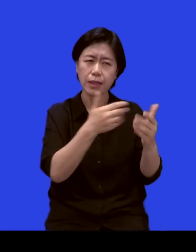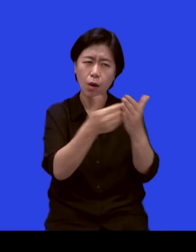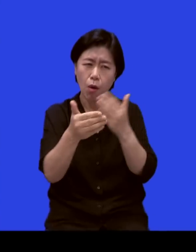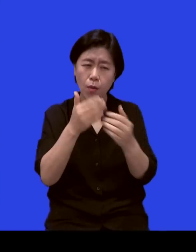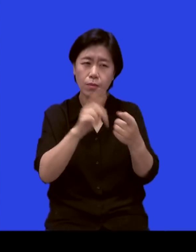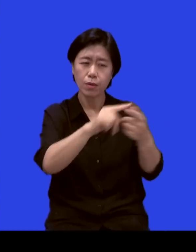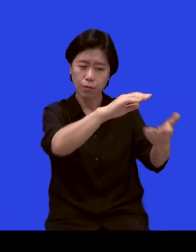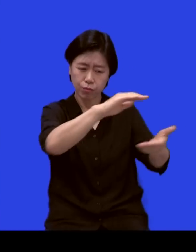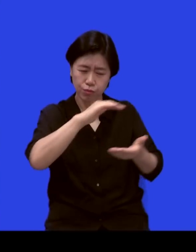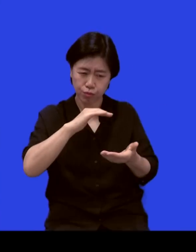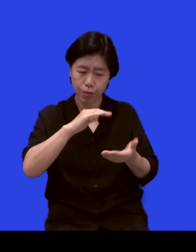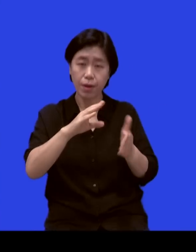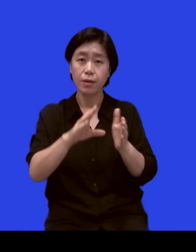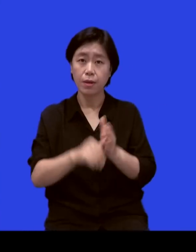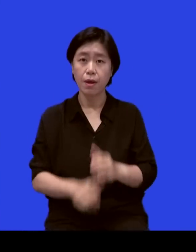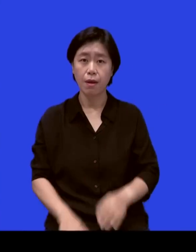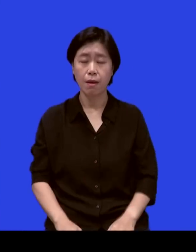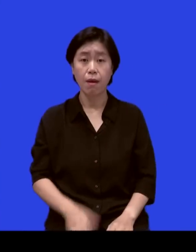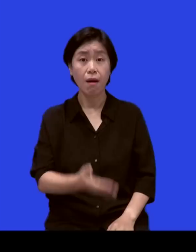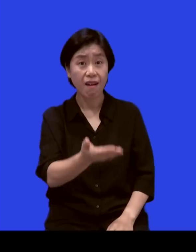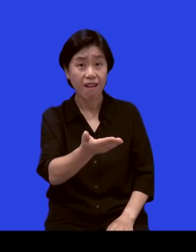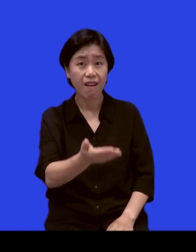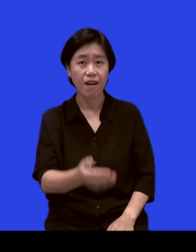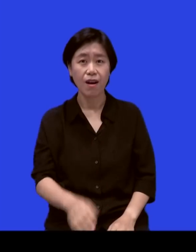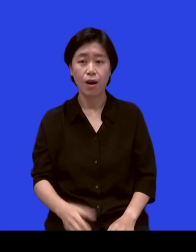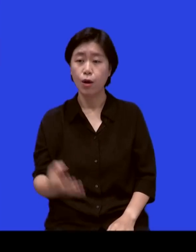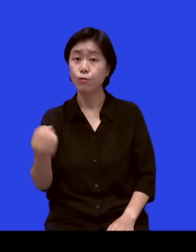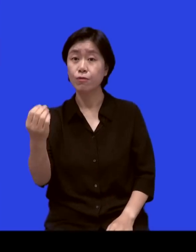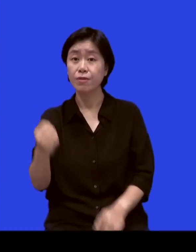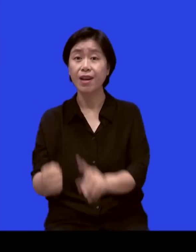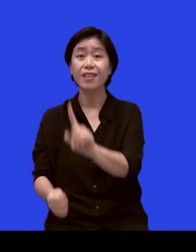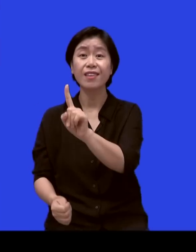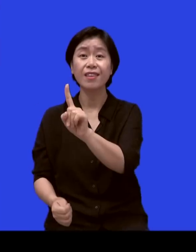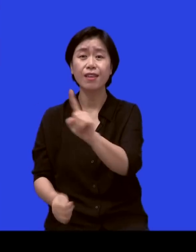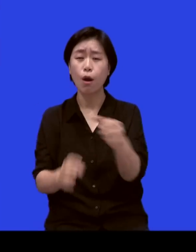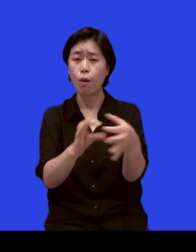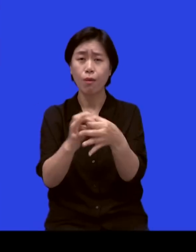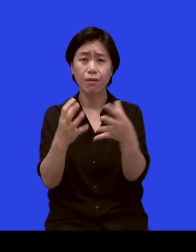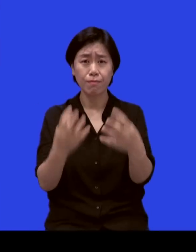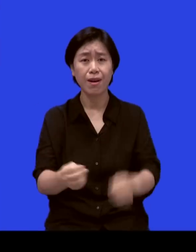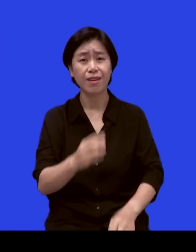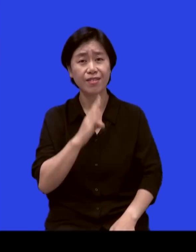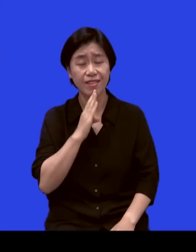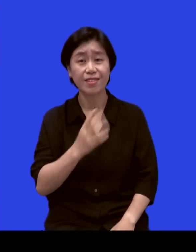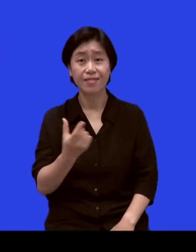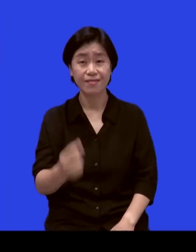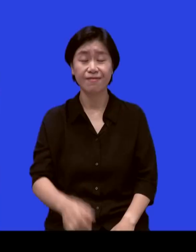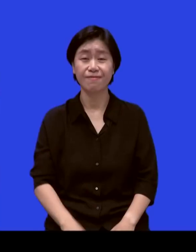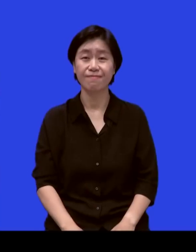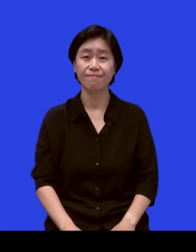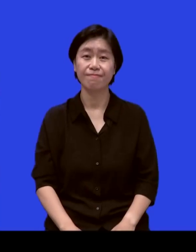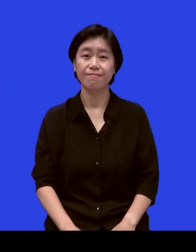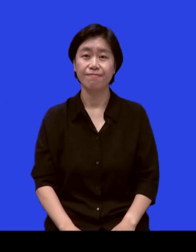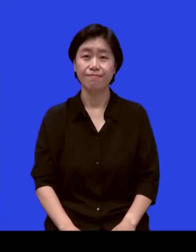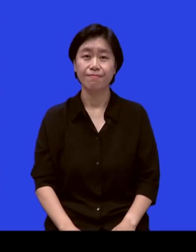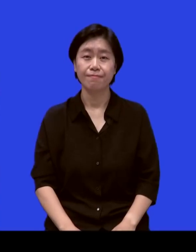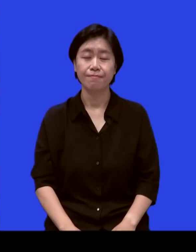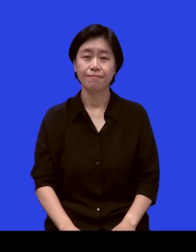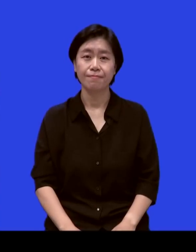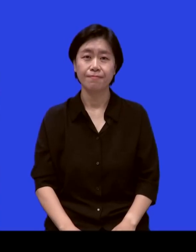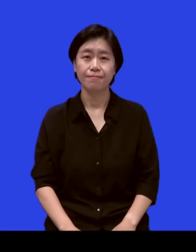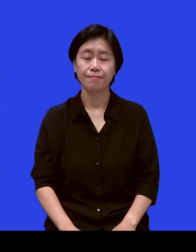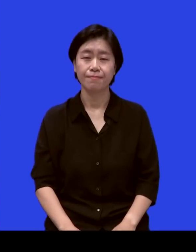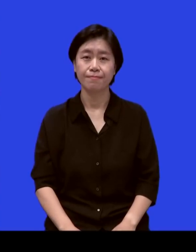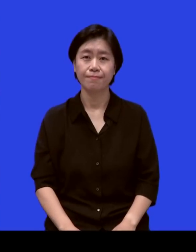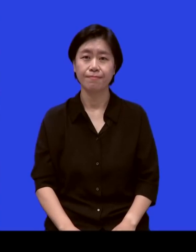대표님 참 숫자 1이랑 연관이 많다라는 생각을 했습니다. 네. 다 네. 1%고 그다음에 한 명을 살리기